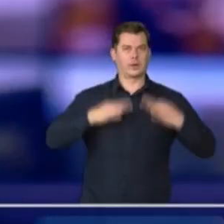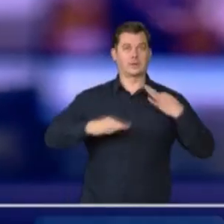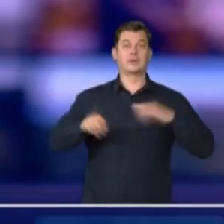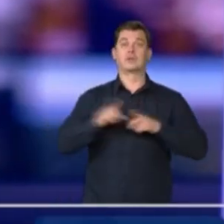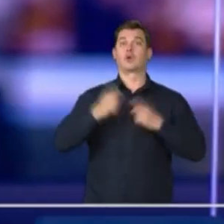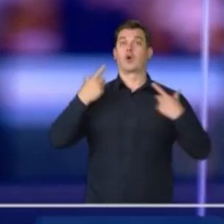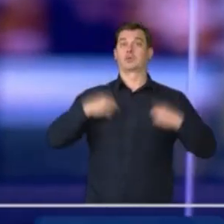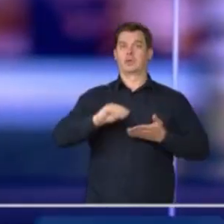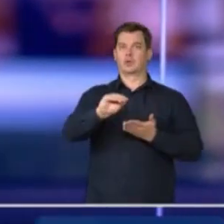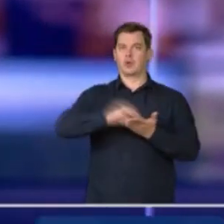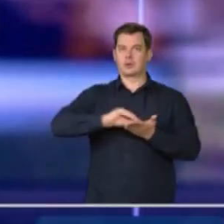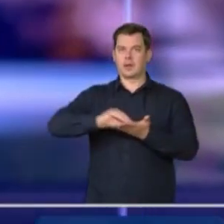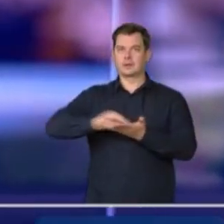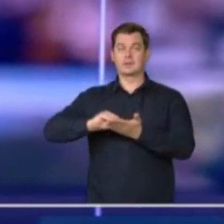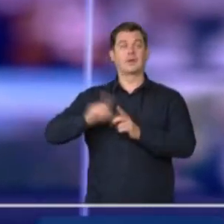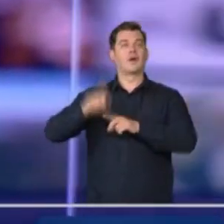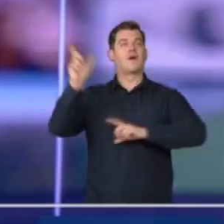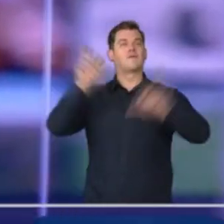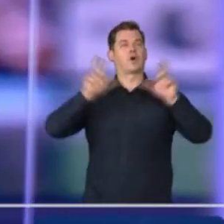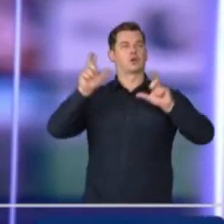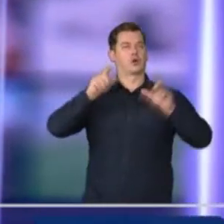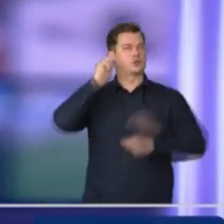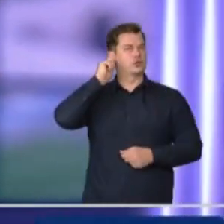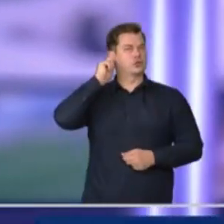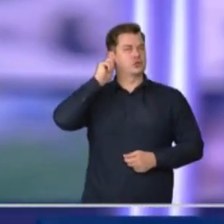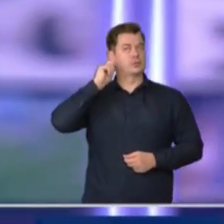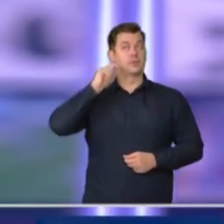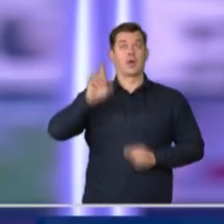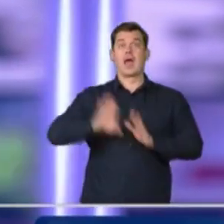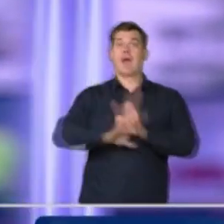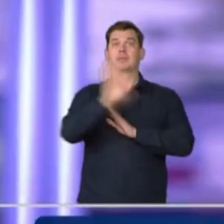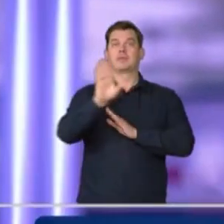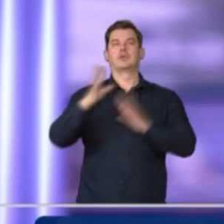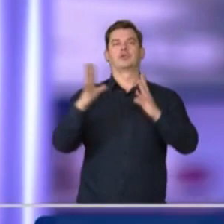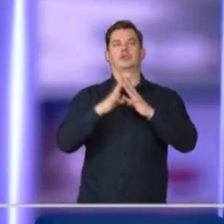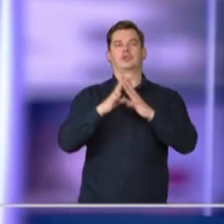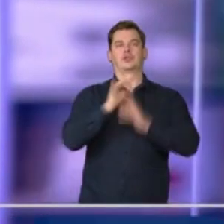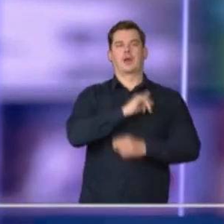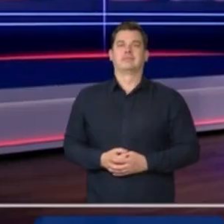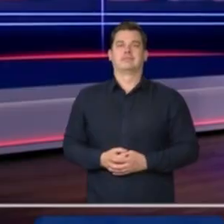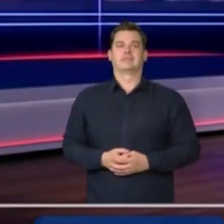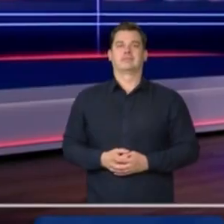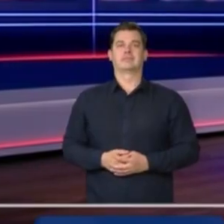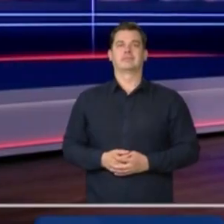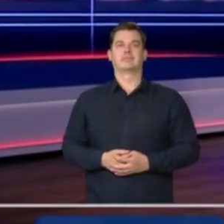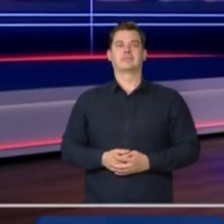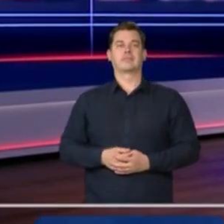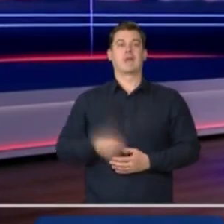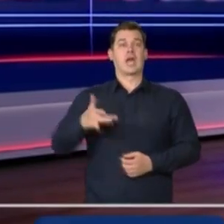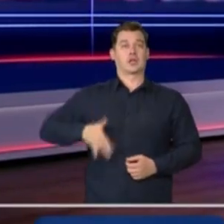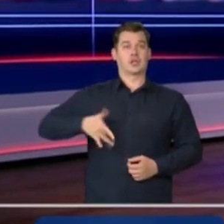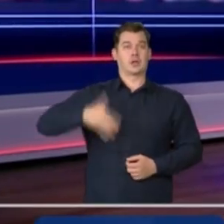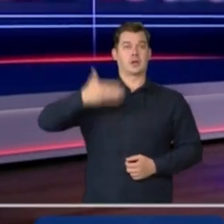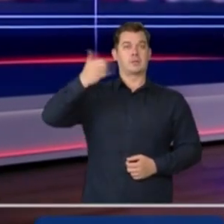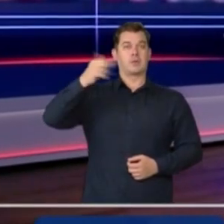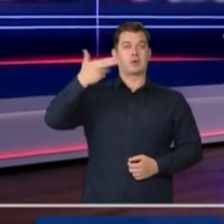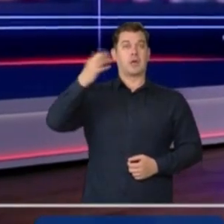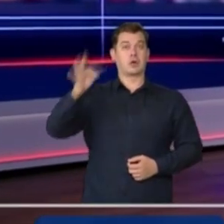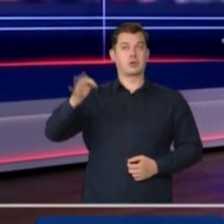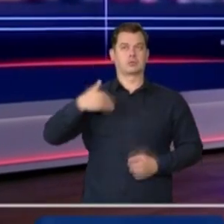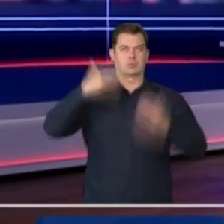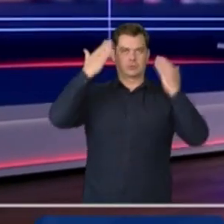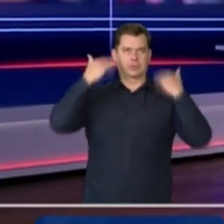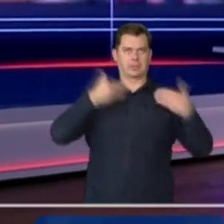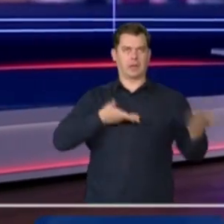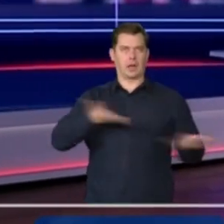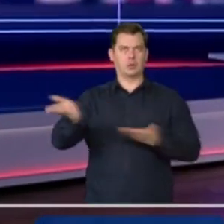osobiste notatki czy fotografie artystki. Ekspozycję stworzono z okazji 10. rocznicy śmierci Brytyjczyka. Księżna Monako trafiła do szpitala dosłownie